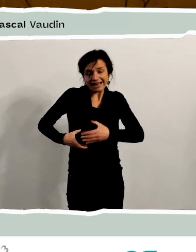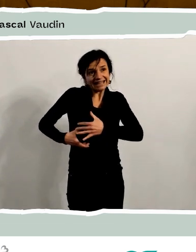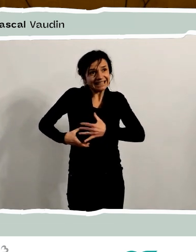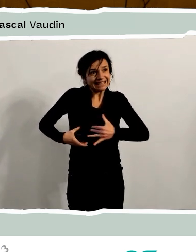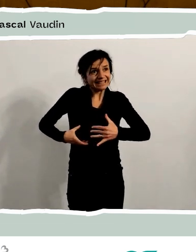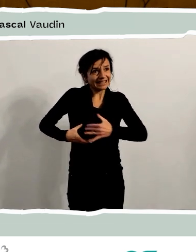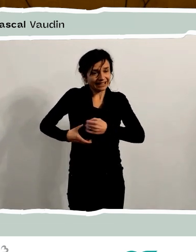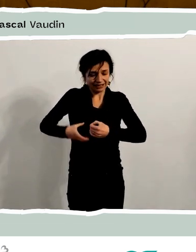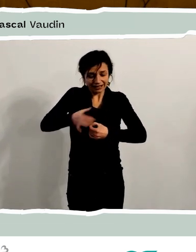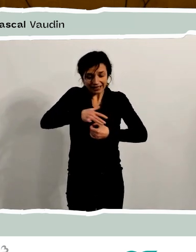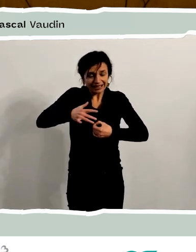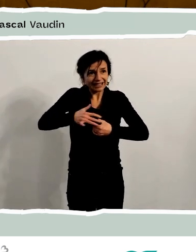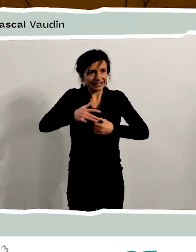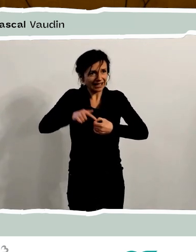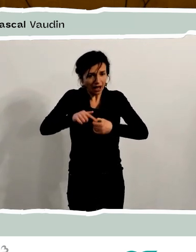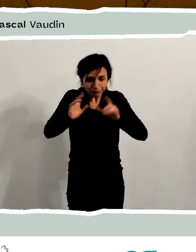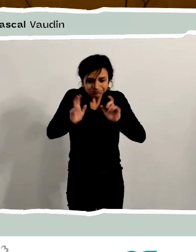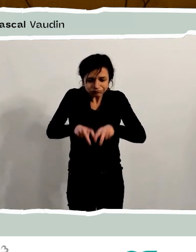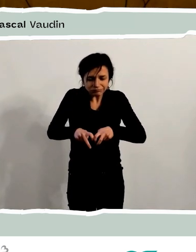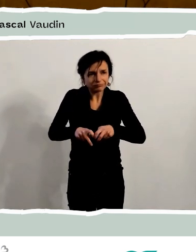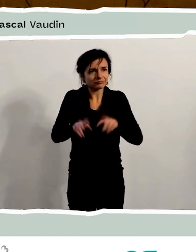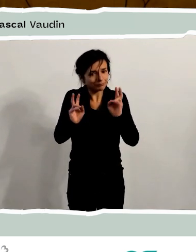dans les spermatozoïdes.